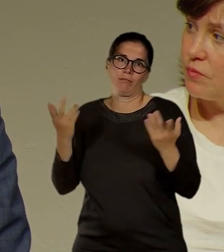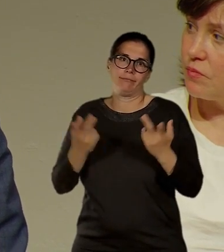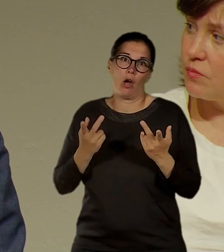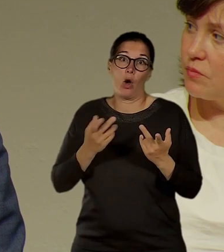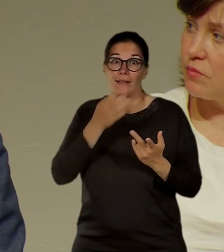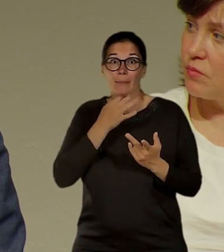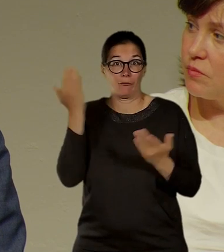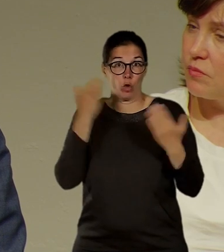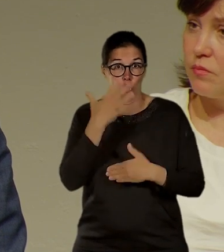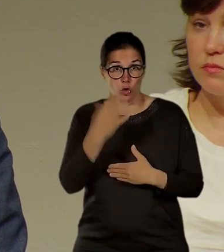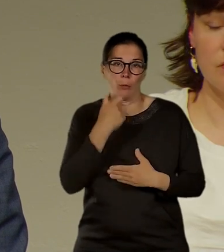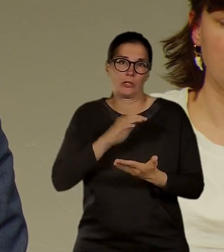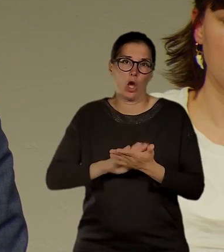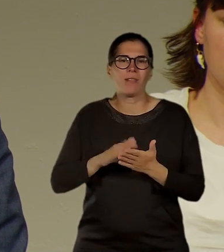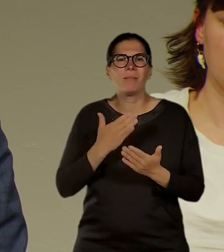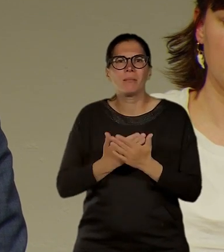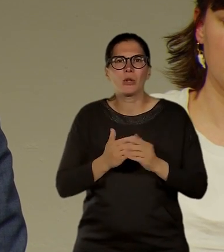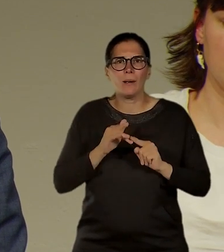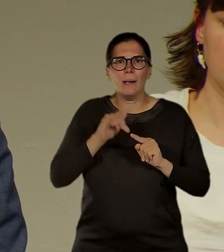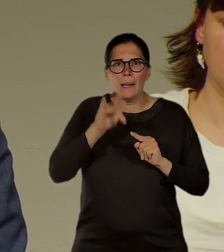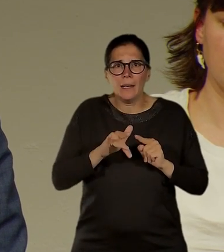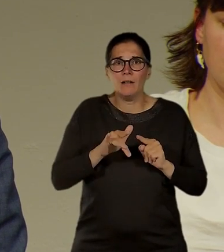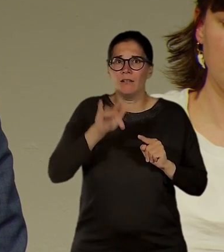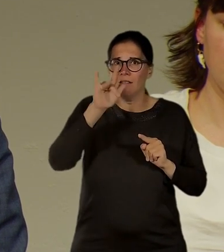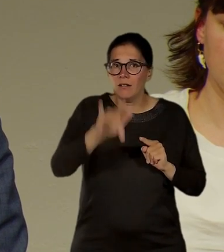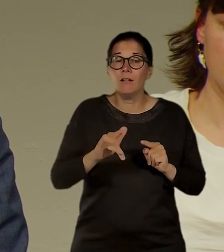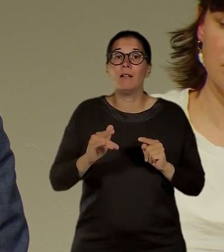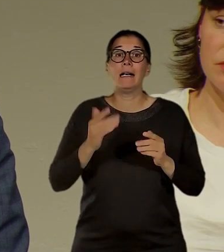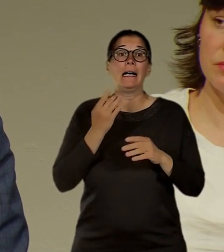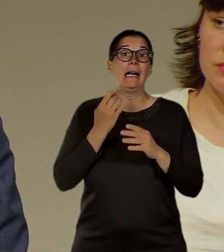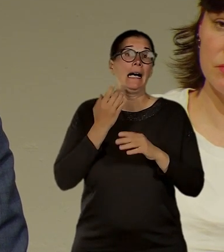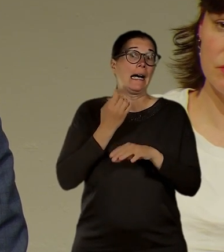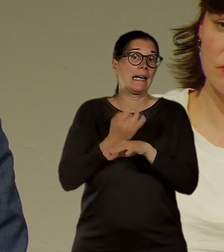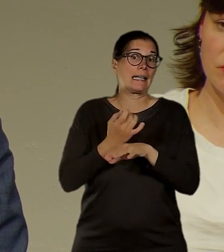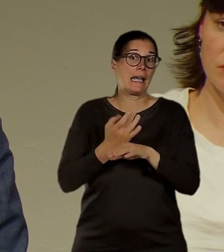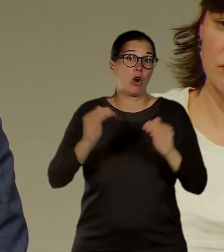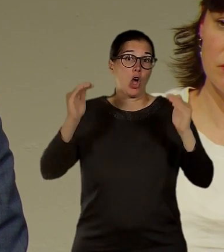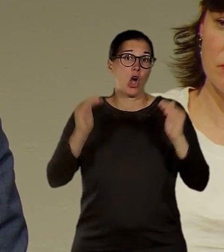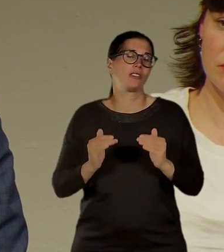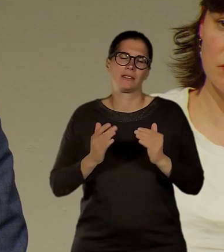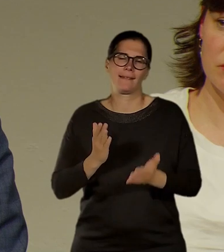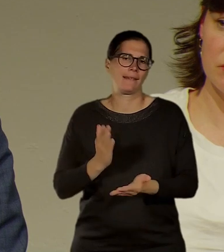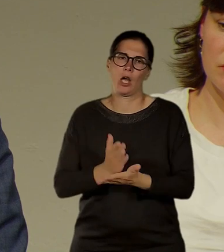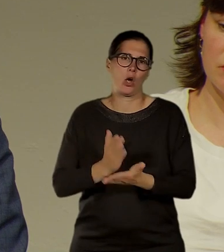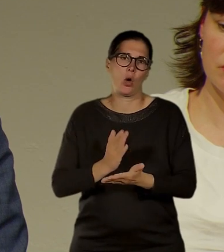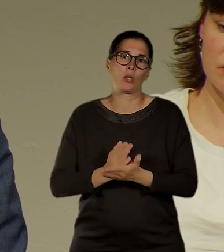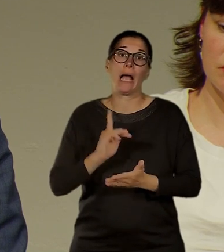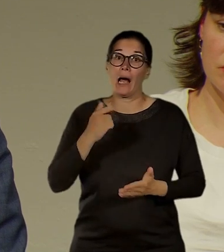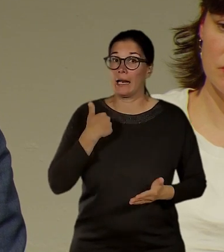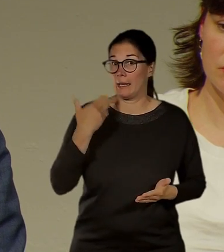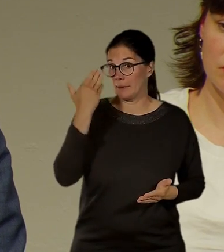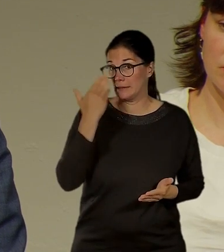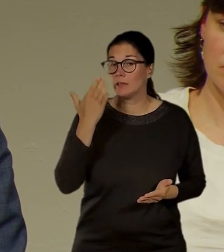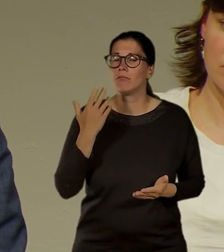tak prostě není důvodné snižovat rychlost té dopravy, ale přesto si myslím, že je